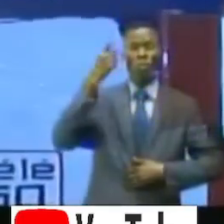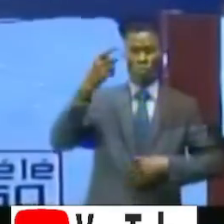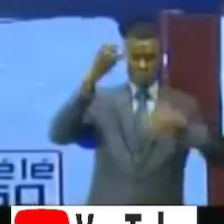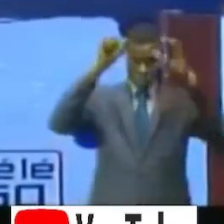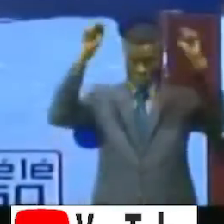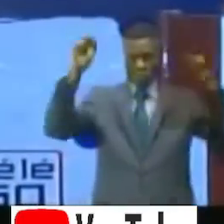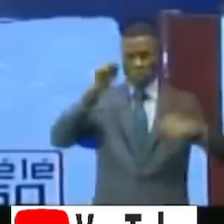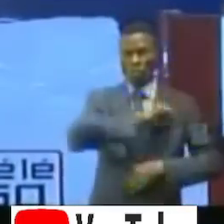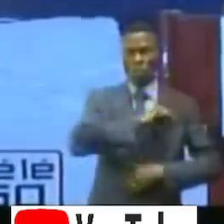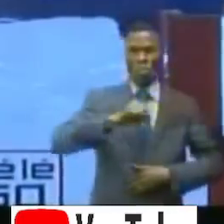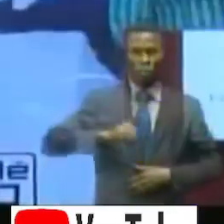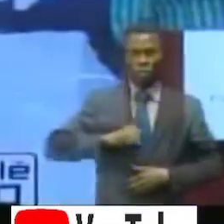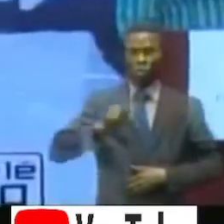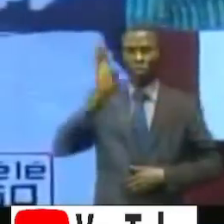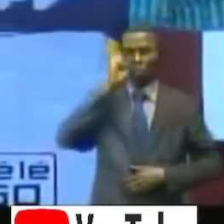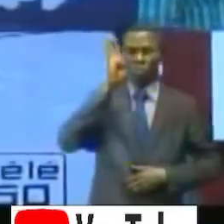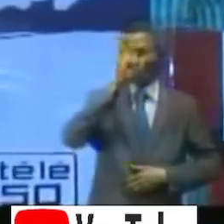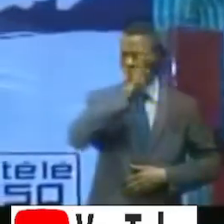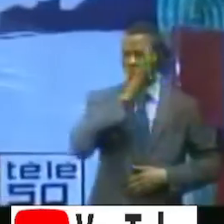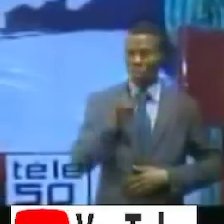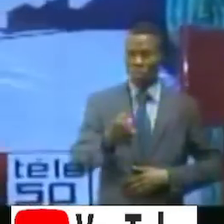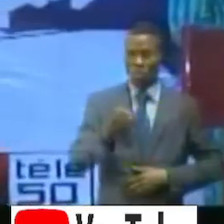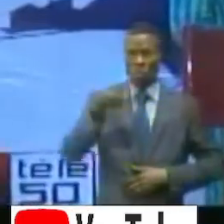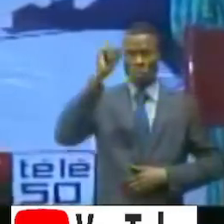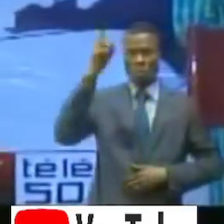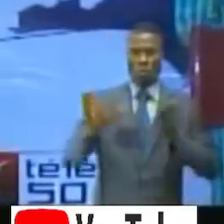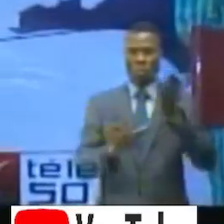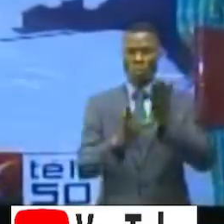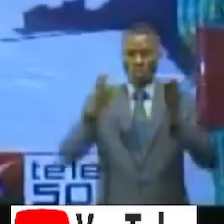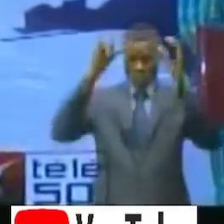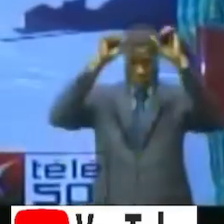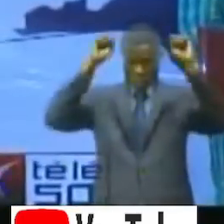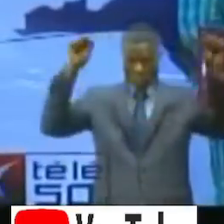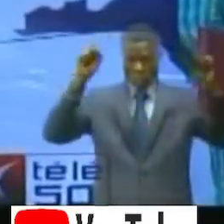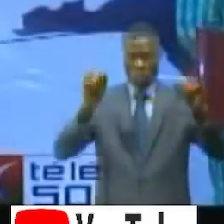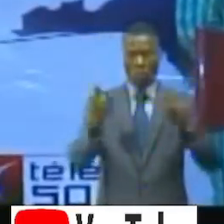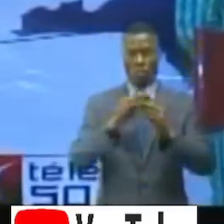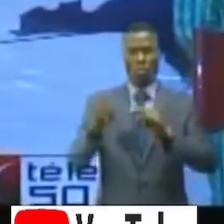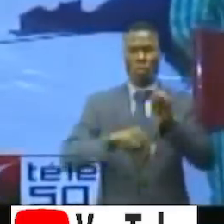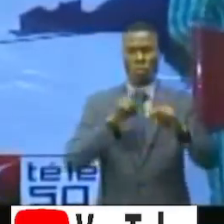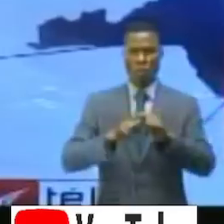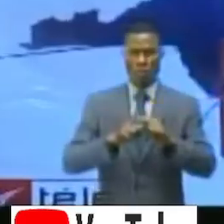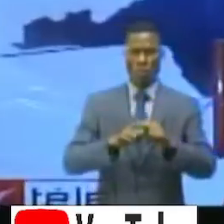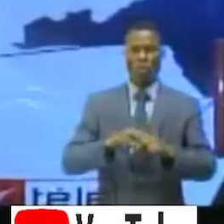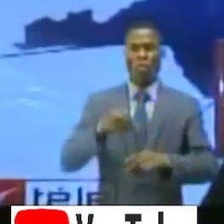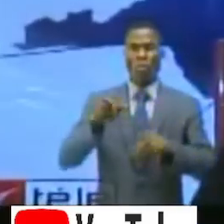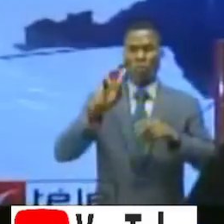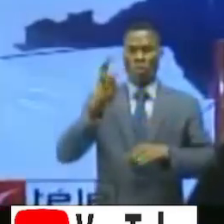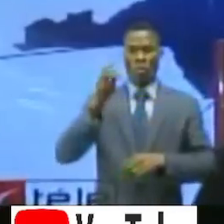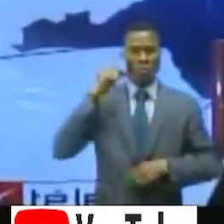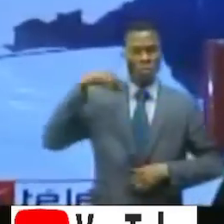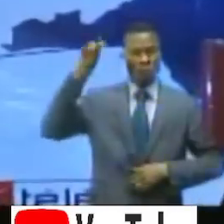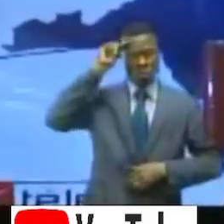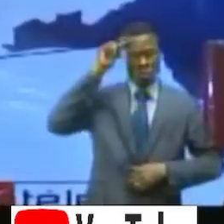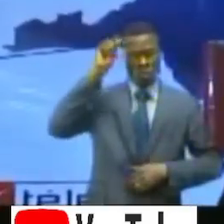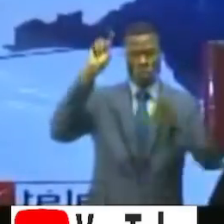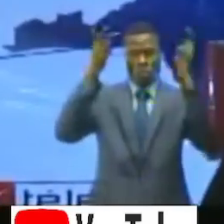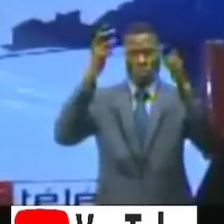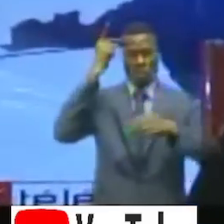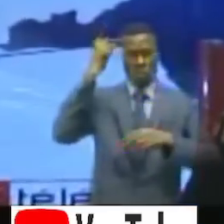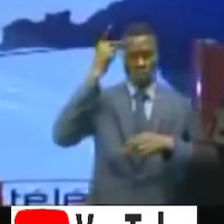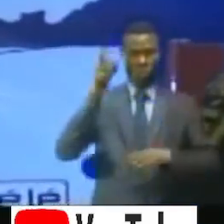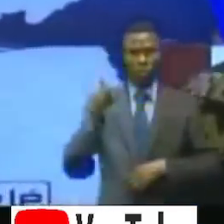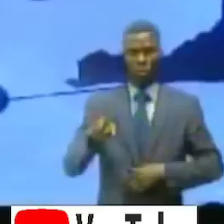du Sénat, Modeste Bahati Lukwebo, le premier vice-président de l'Assemblée nationale, André Mbata, le gouverneur de la ville de Kinshasa,